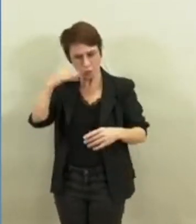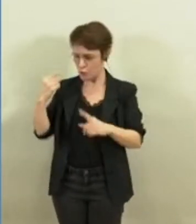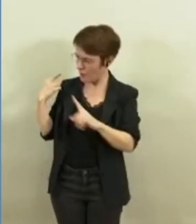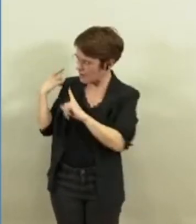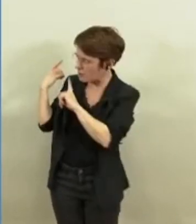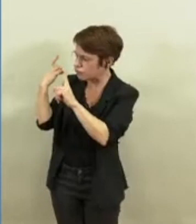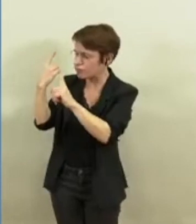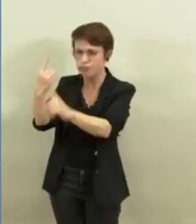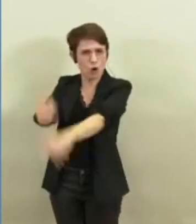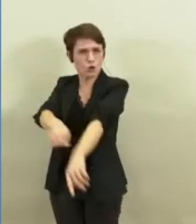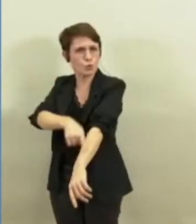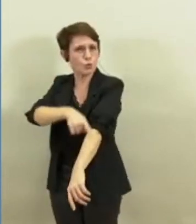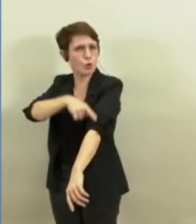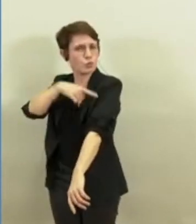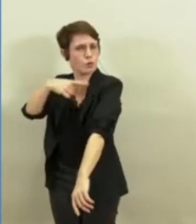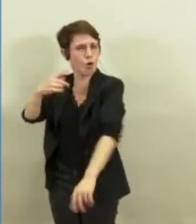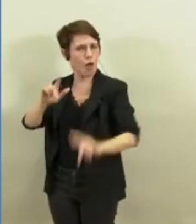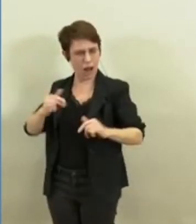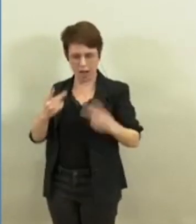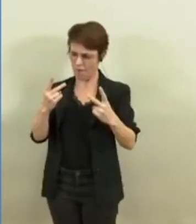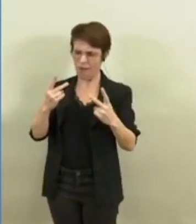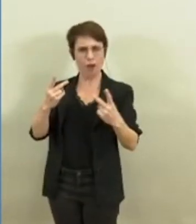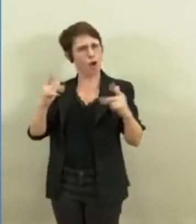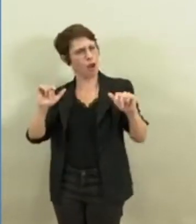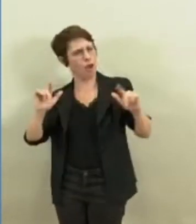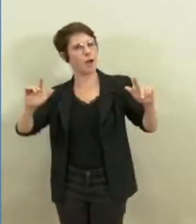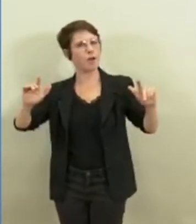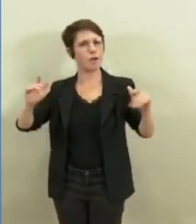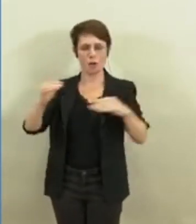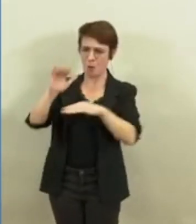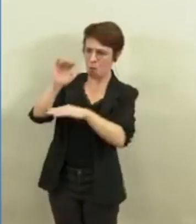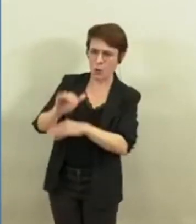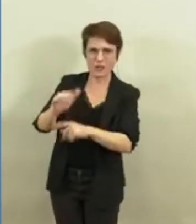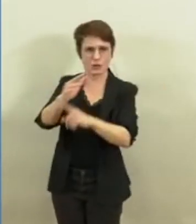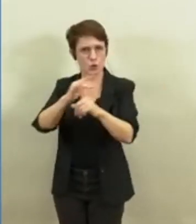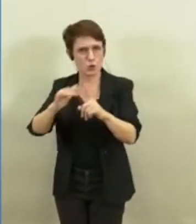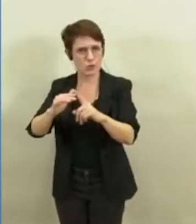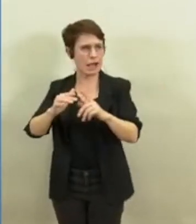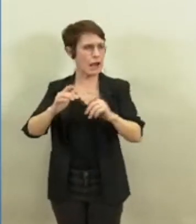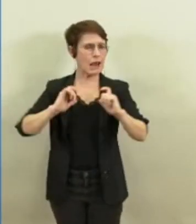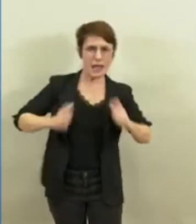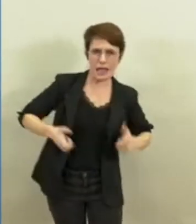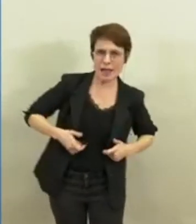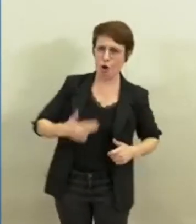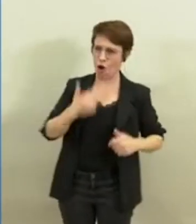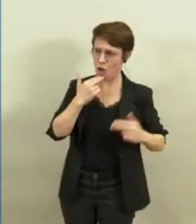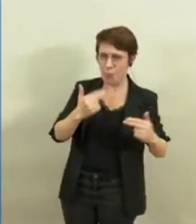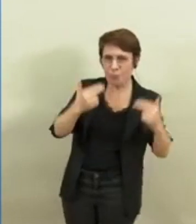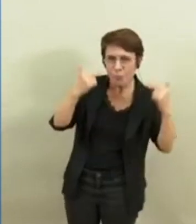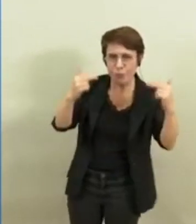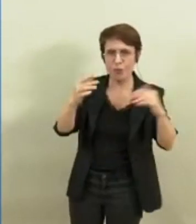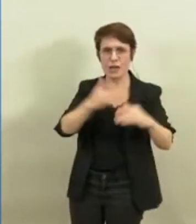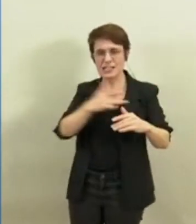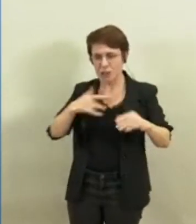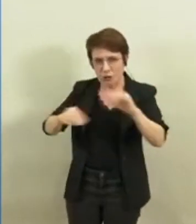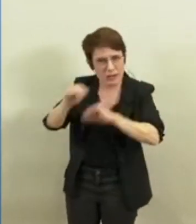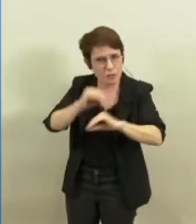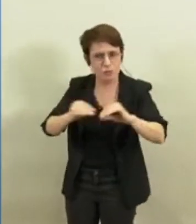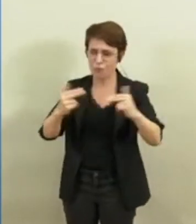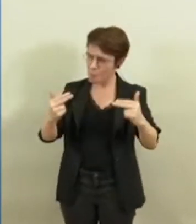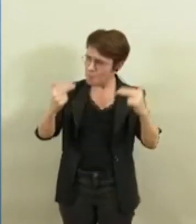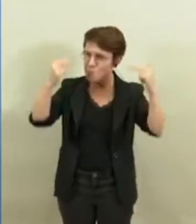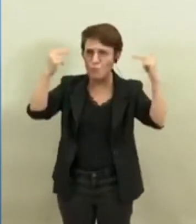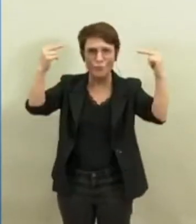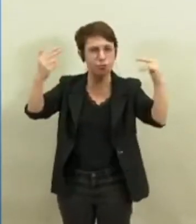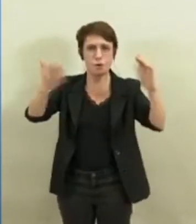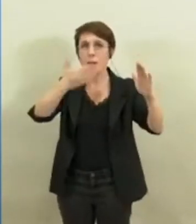c'est parce que nous avons un système de protection sociale, de santé et d'accès à l'école qui est un des plus importants du monde. Et c'est la raison